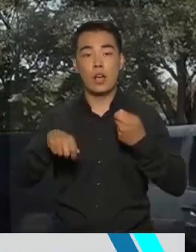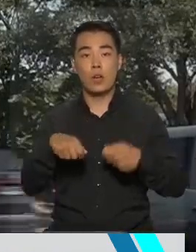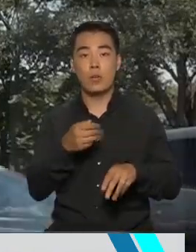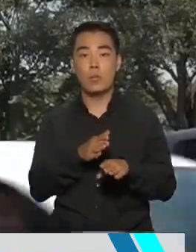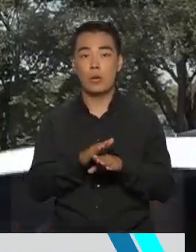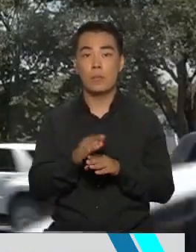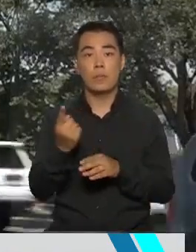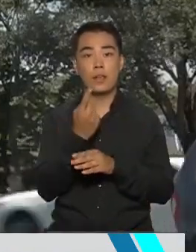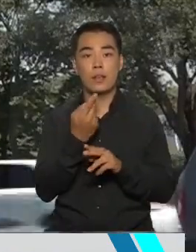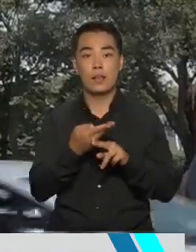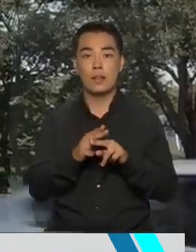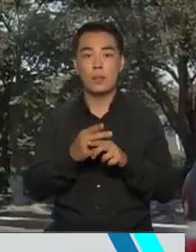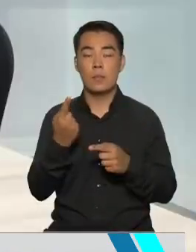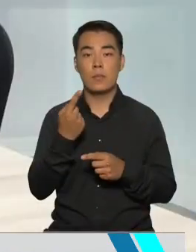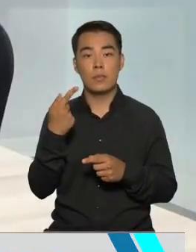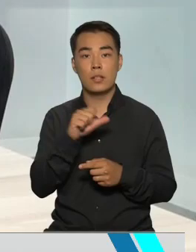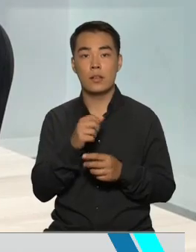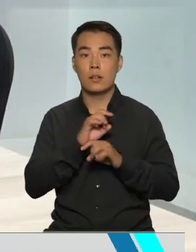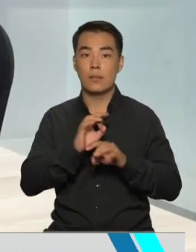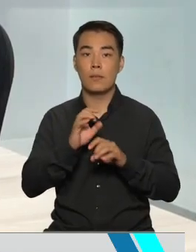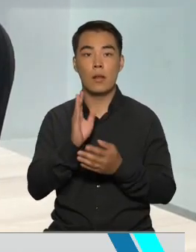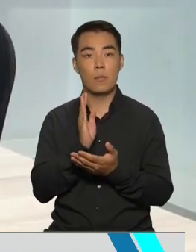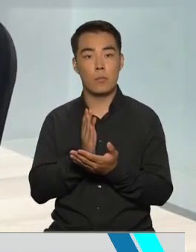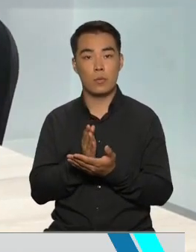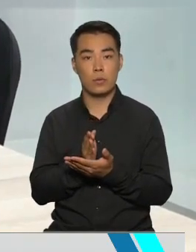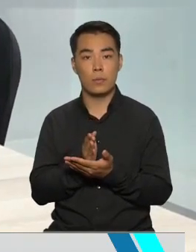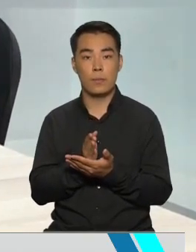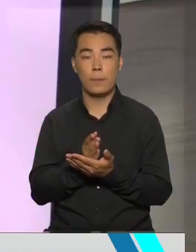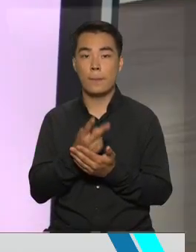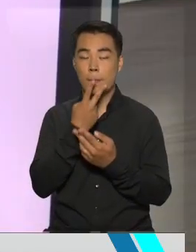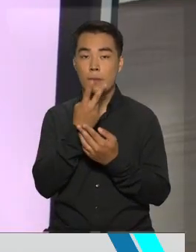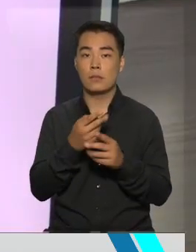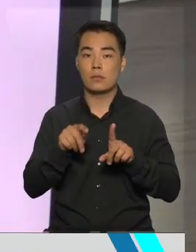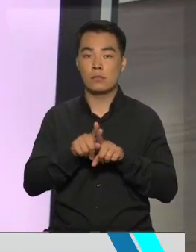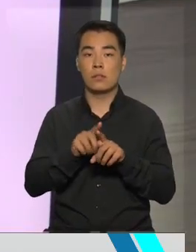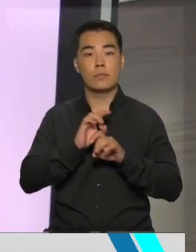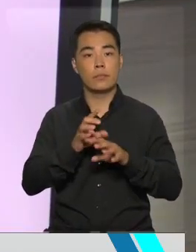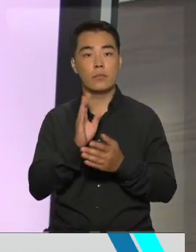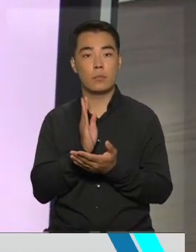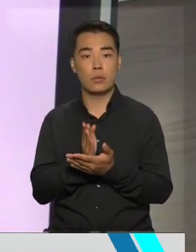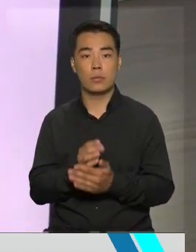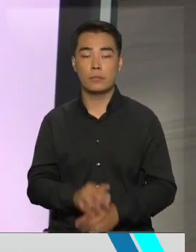туралы алғашқы деректер бір аптадан соң бұқаралық ақпарат құралдарында ресми жарияланады.